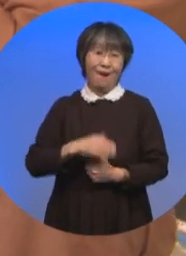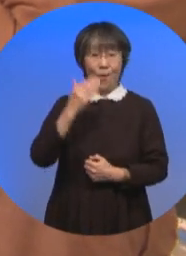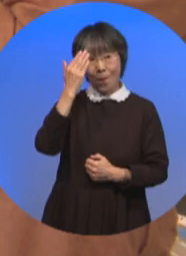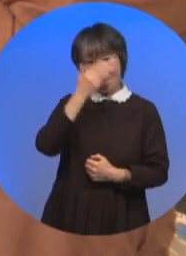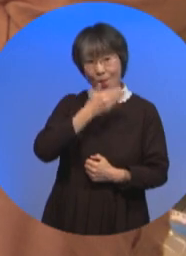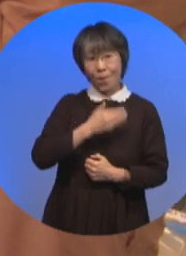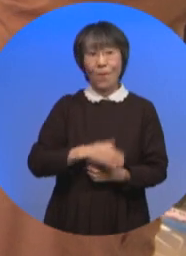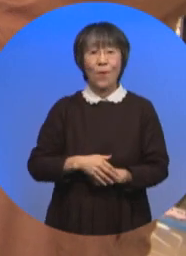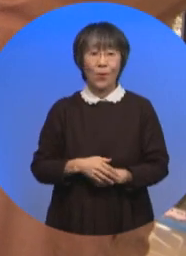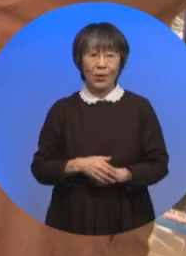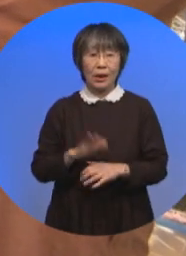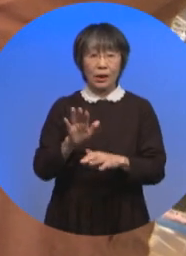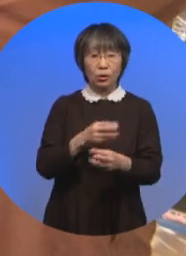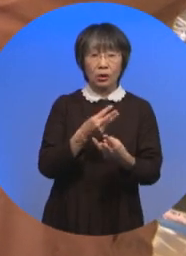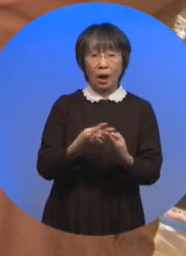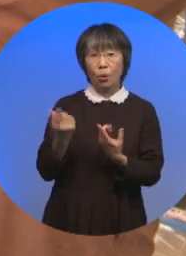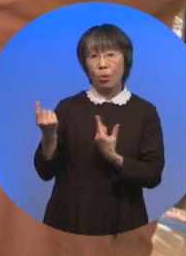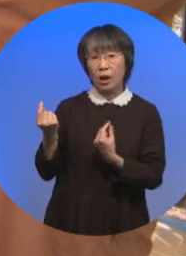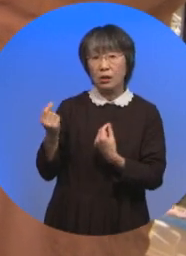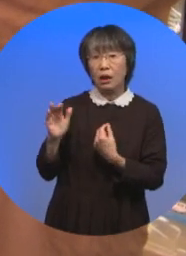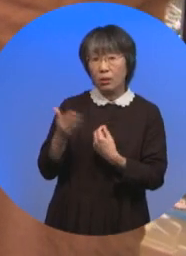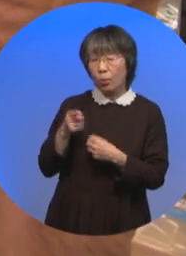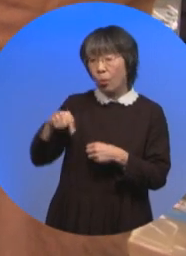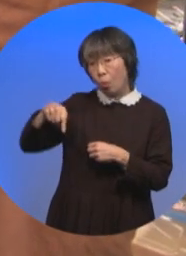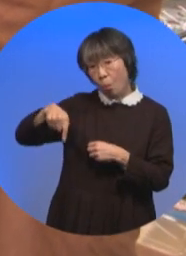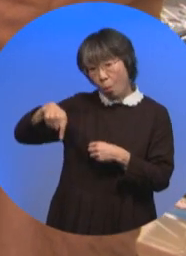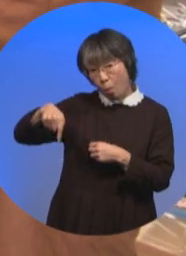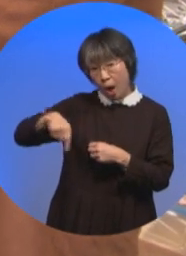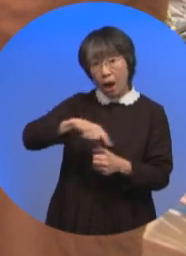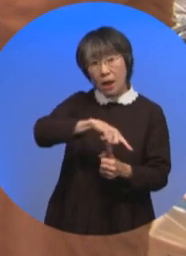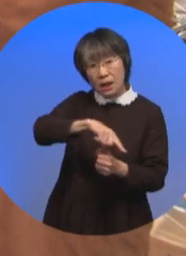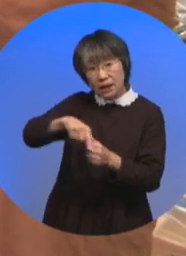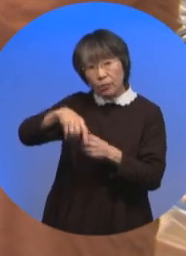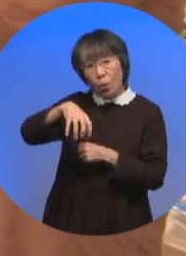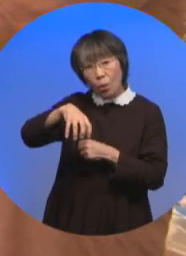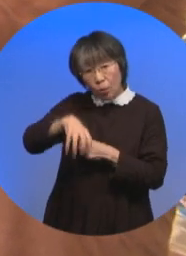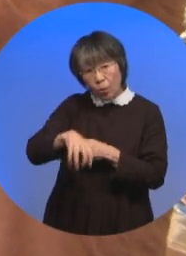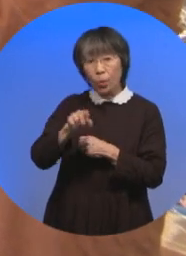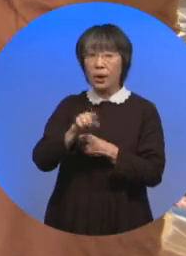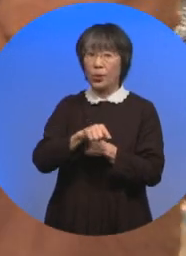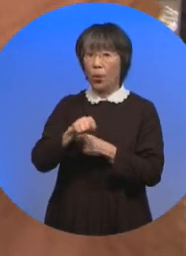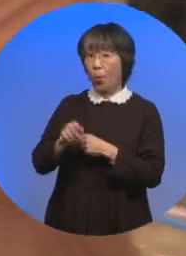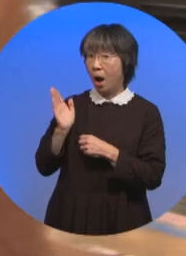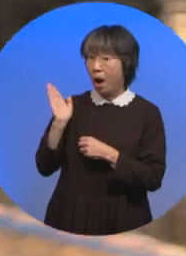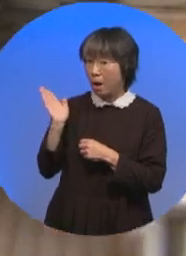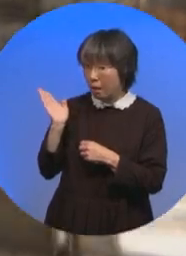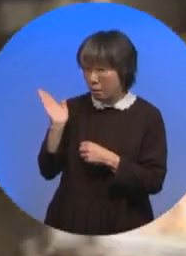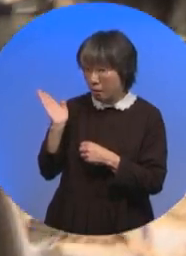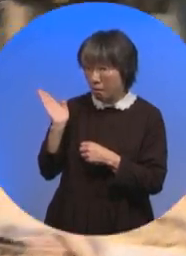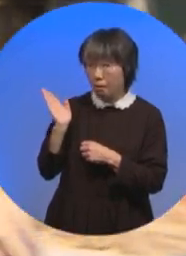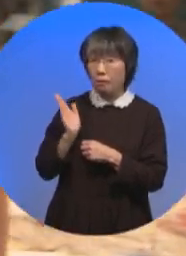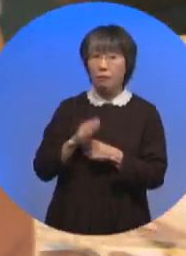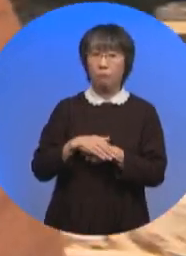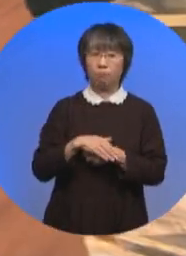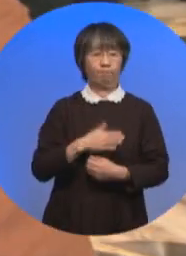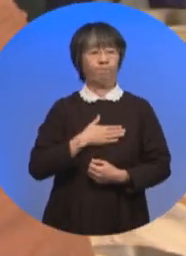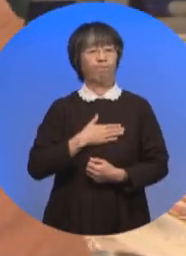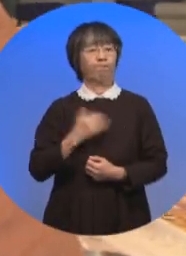案外今俺たち誰もみんな吹田出身やけどここが地元おらへんかったから えマジで全部知って